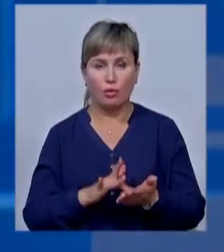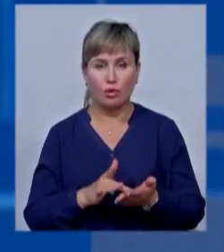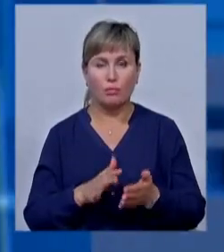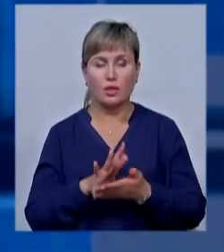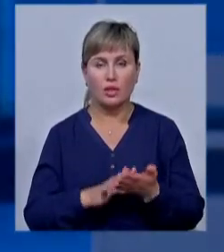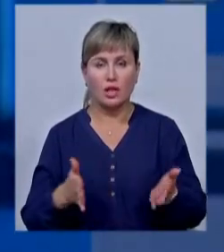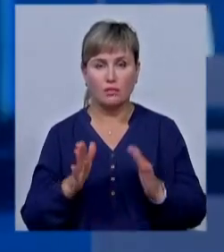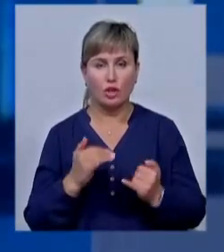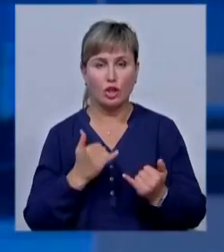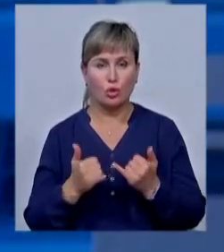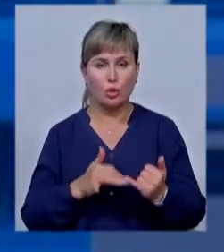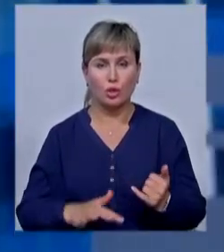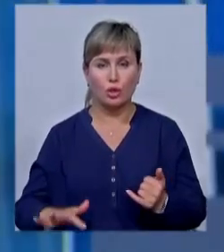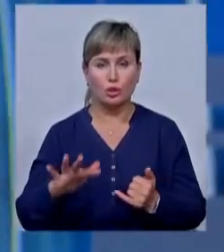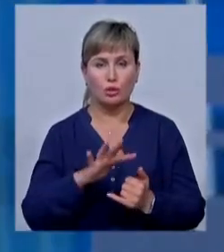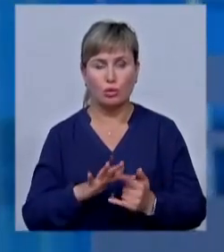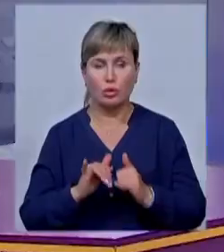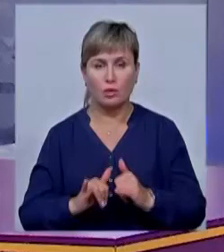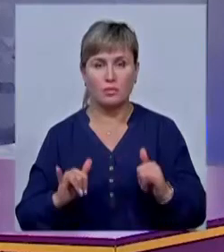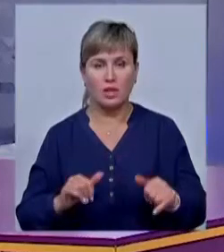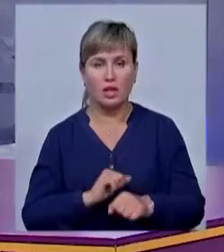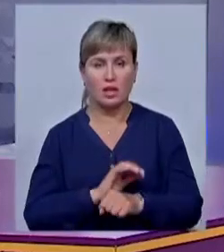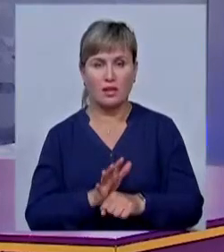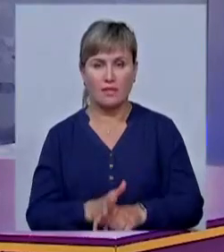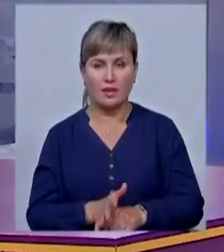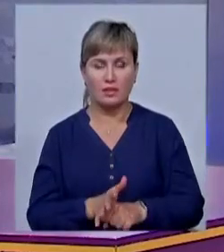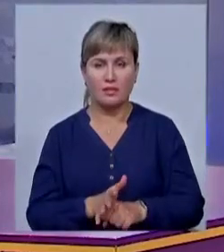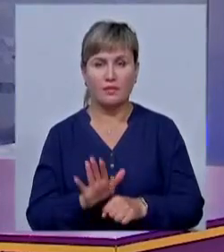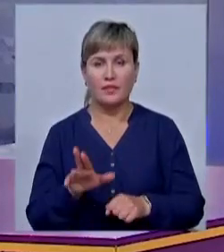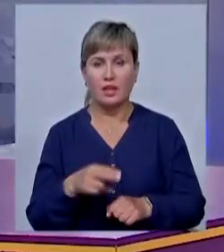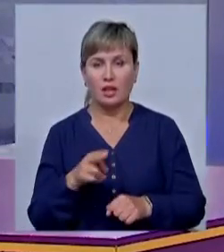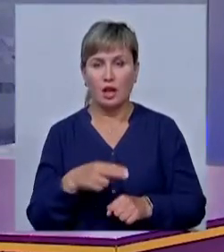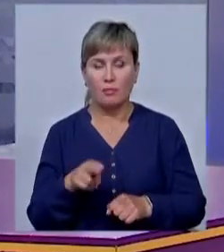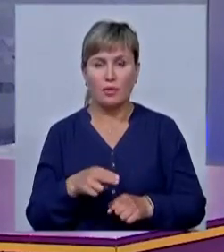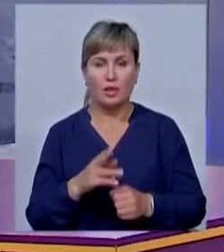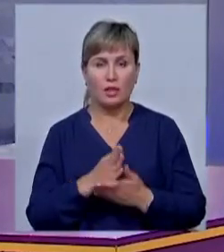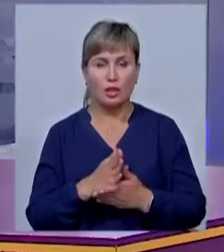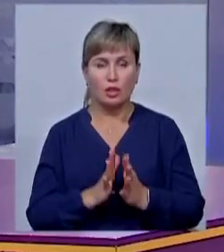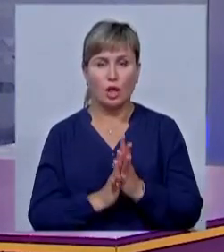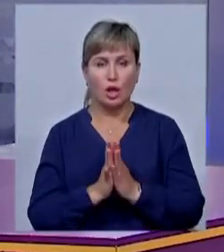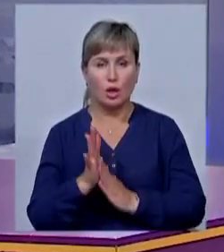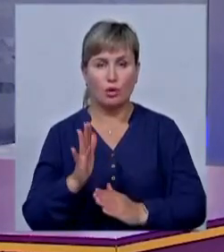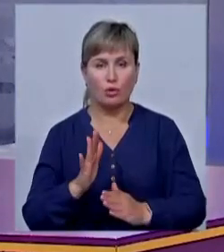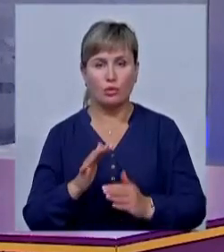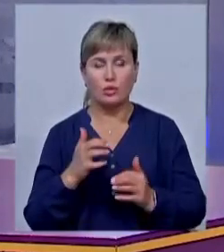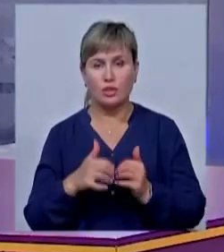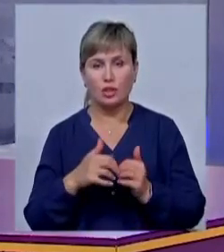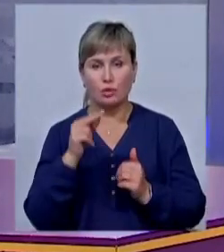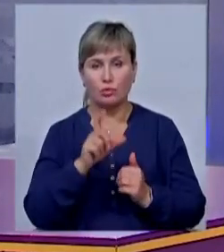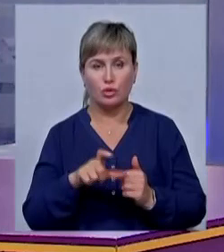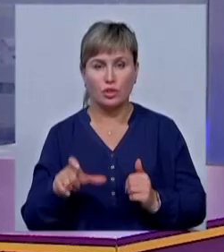желтой зоне по темпам распространения коронавируса. В декабре отмечается резкий рост заболеваемости среди учеников